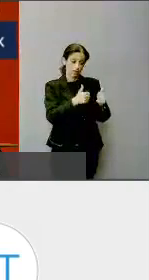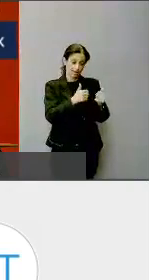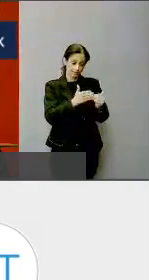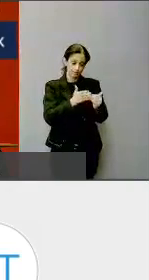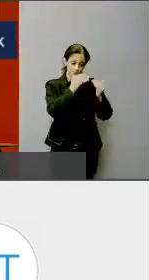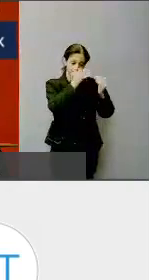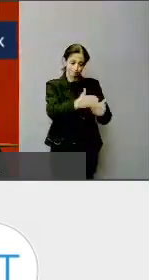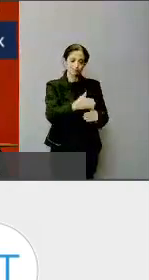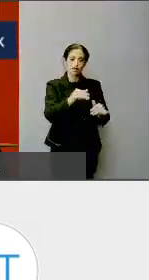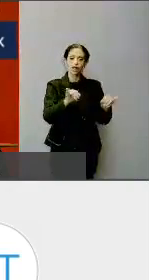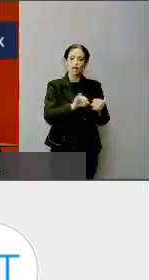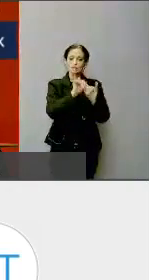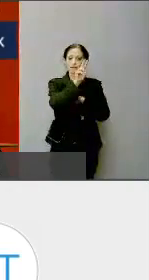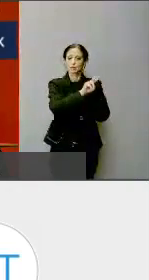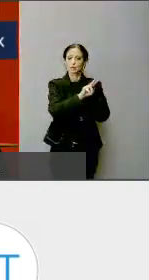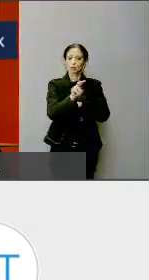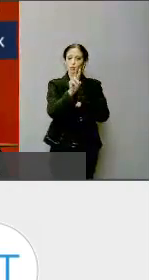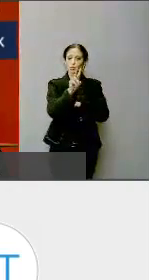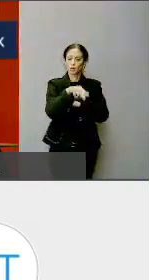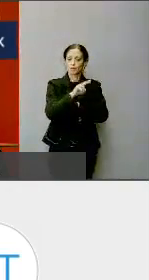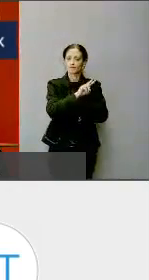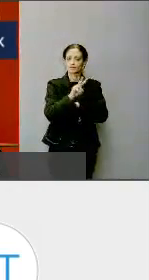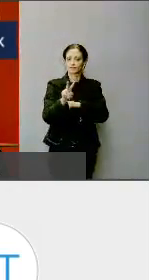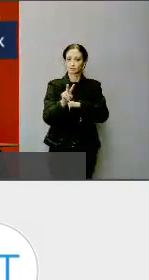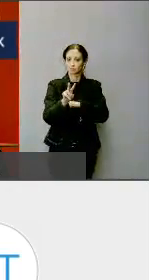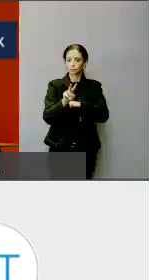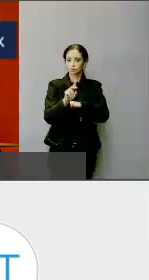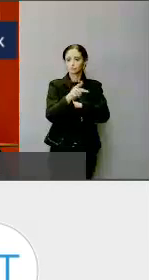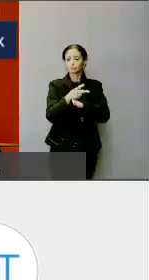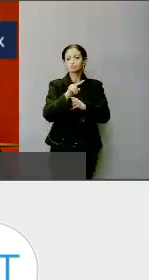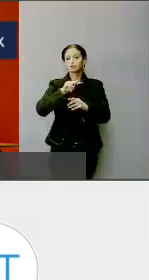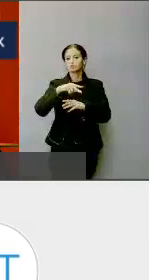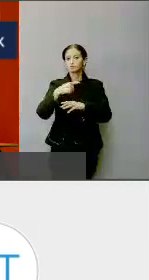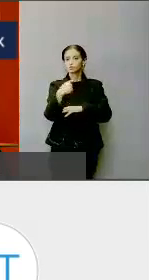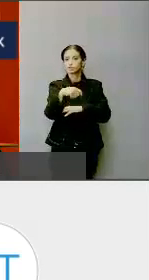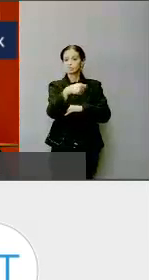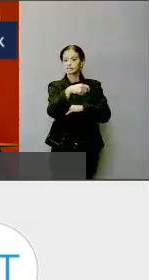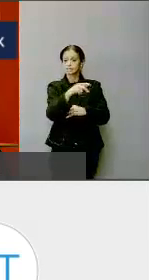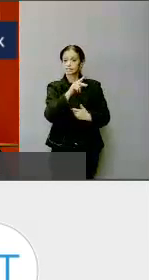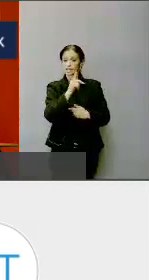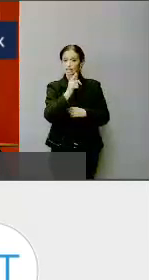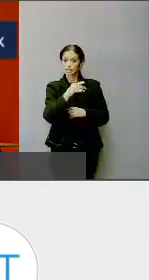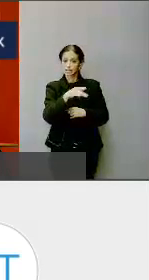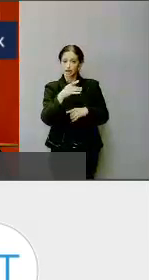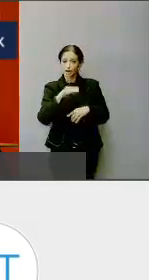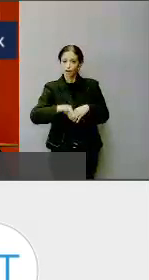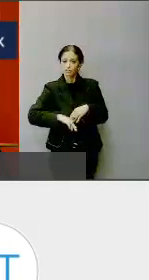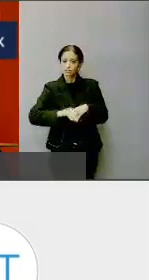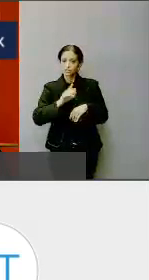2022 vice presidente grillo ascoltato l'assessore cenci